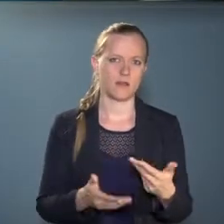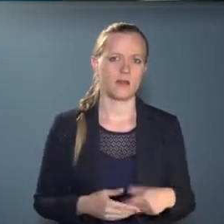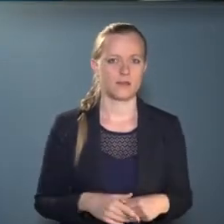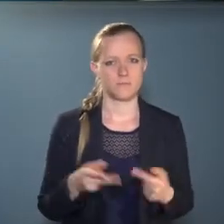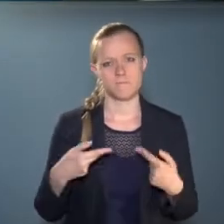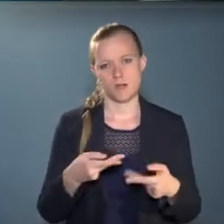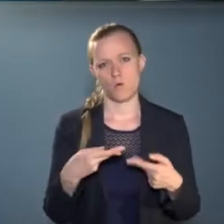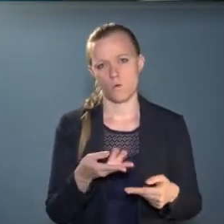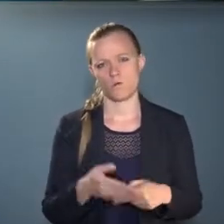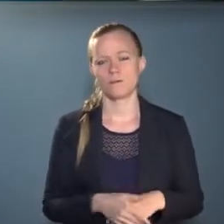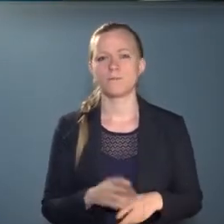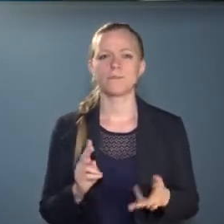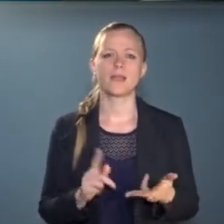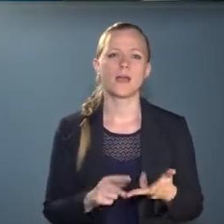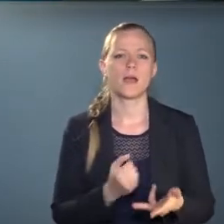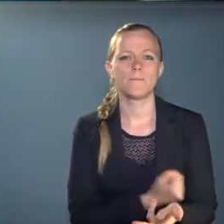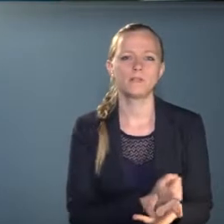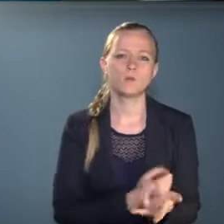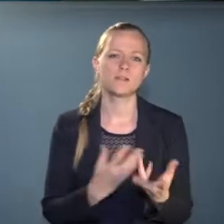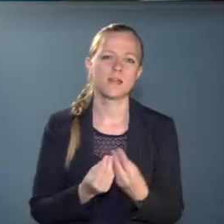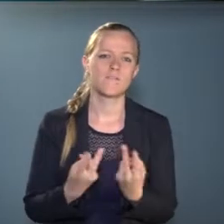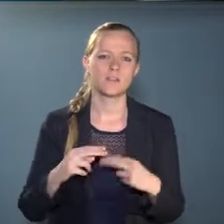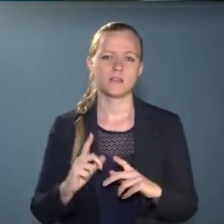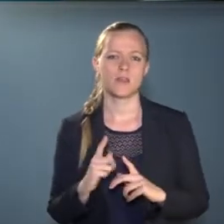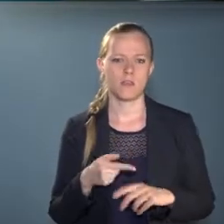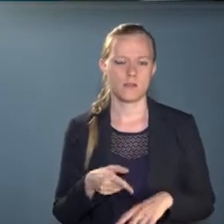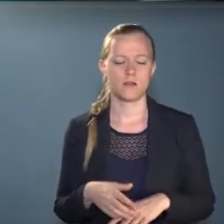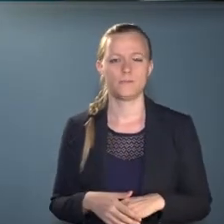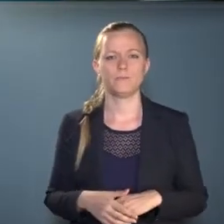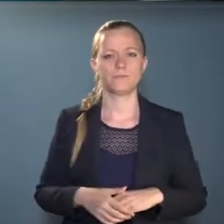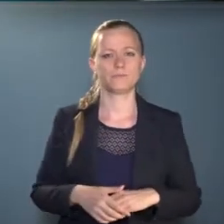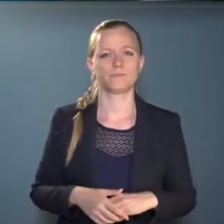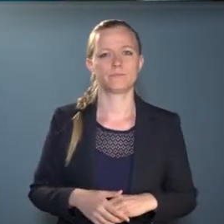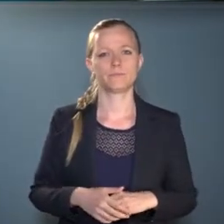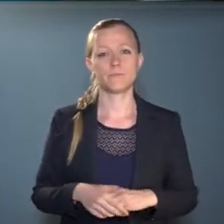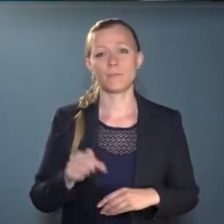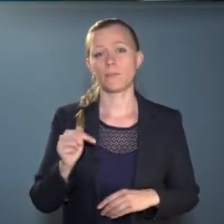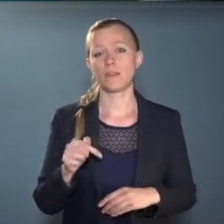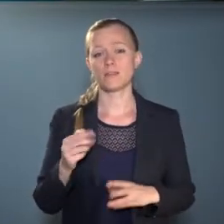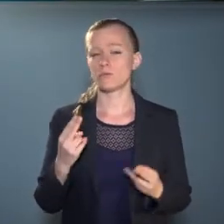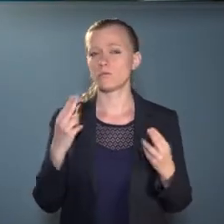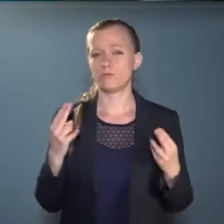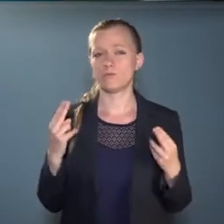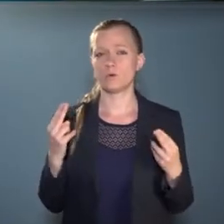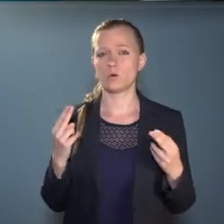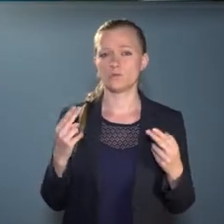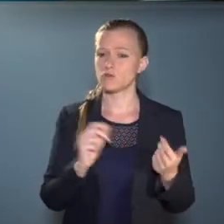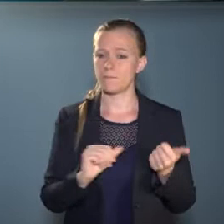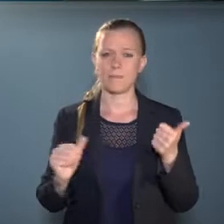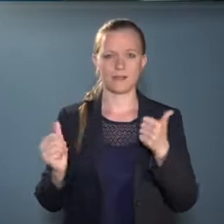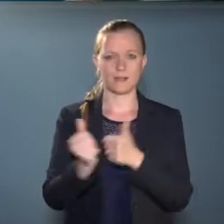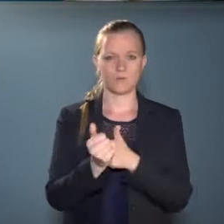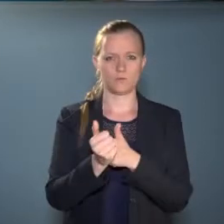kábítószereknek a behozatala, a kábítószerekkel történő visszaélés. Ebben nagyon fontosnak tartjuk a megelőzést.